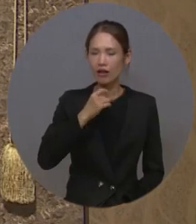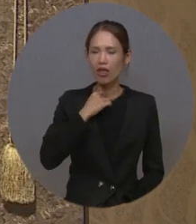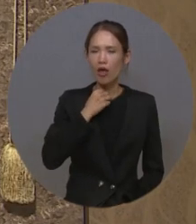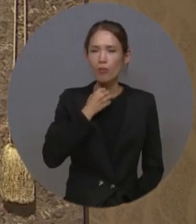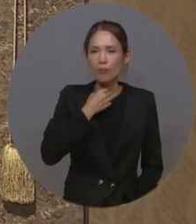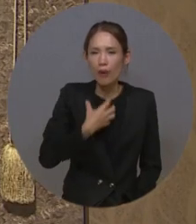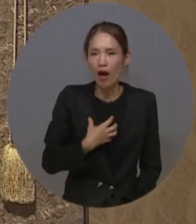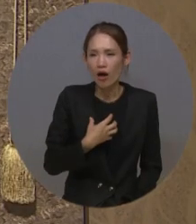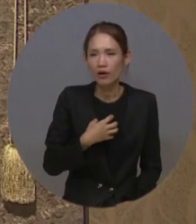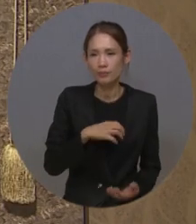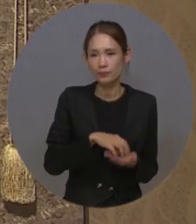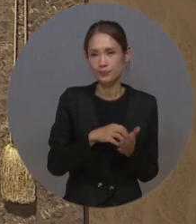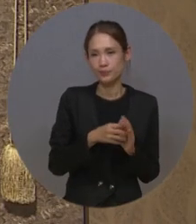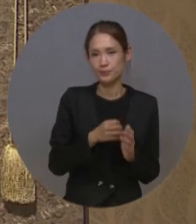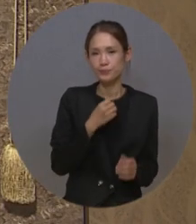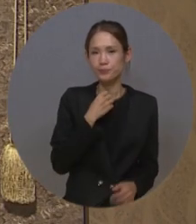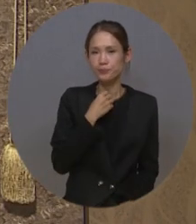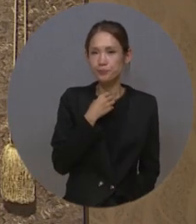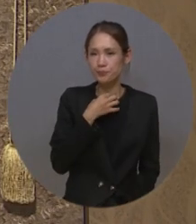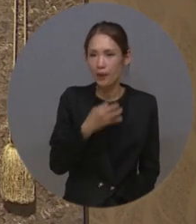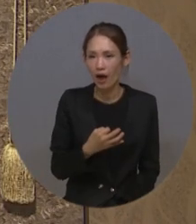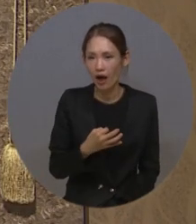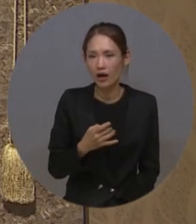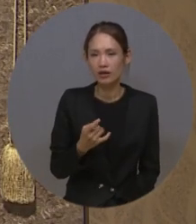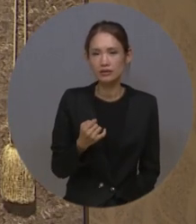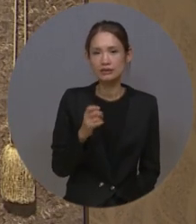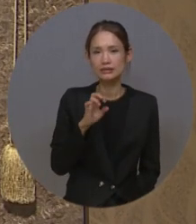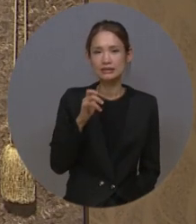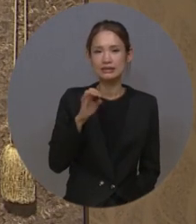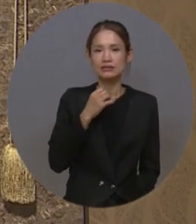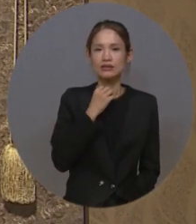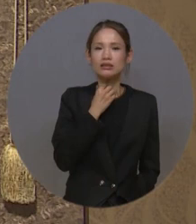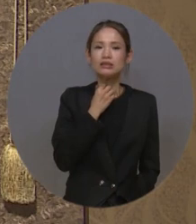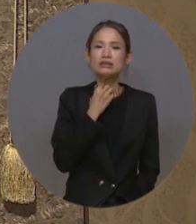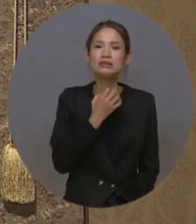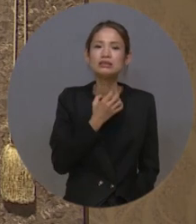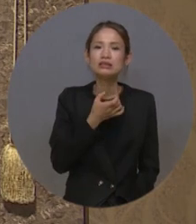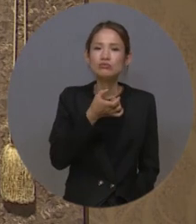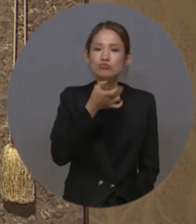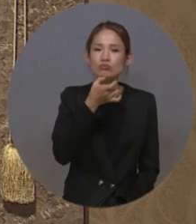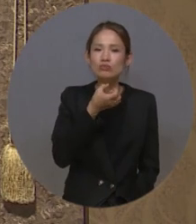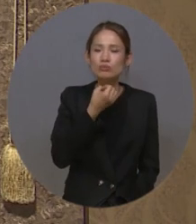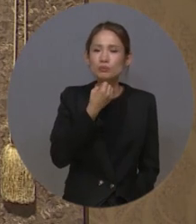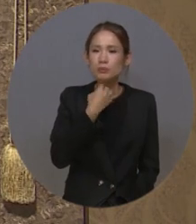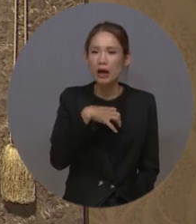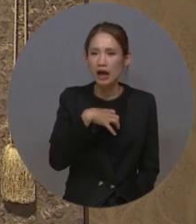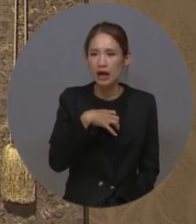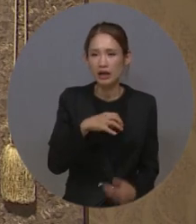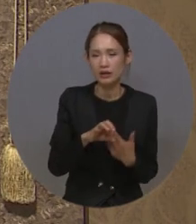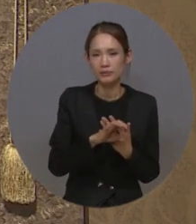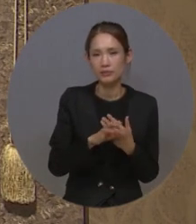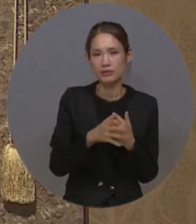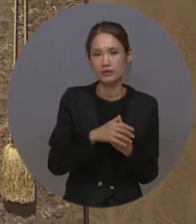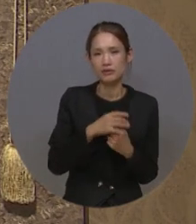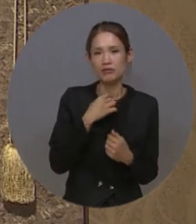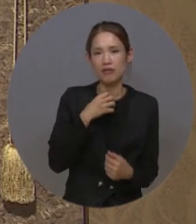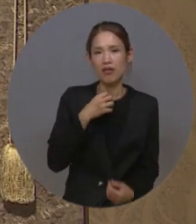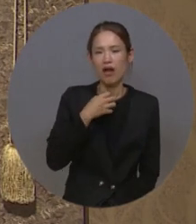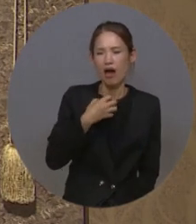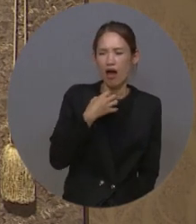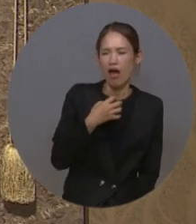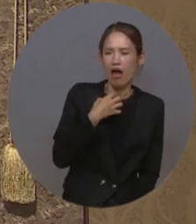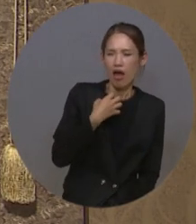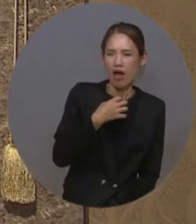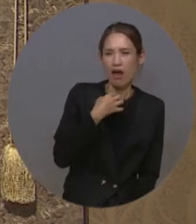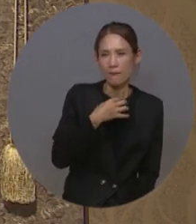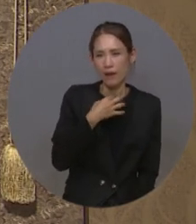들리잖아요. 그게 기도가 아주 미세하게 쬐끔 열릴 때 기도로 물 한 방울이 들어가면 아주 미친 듯이 괴로운